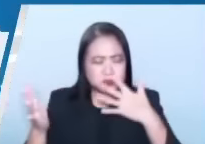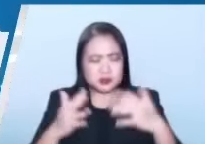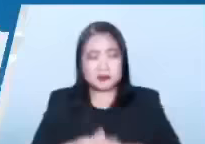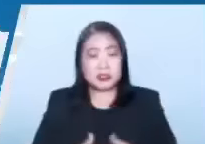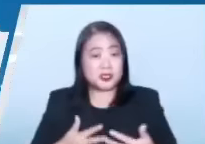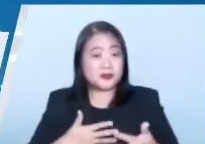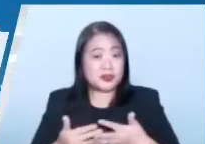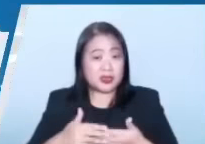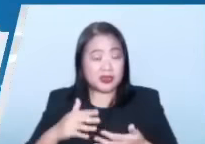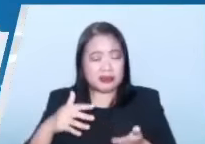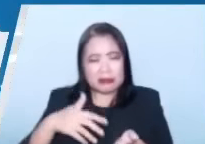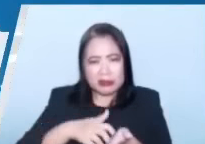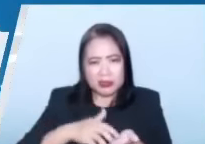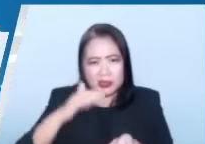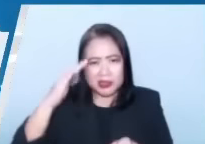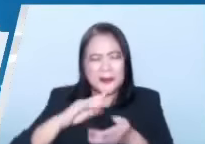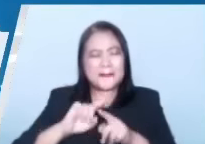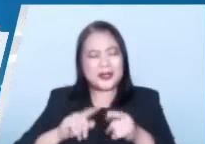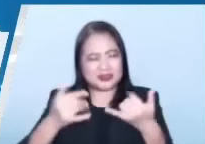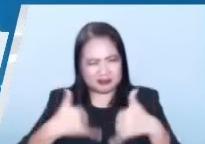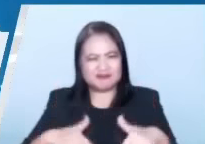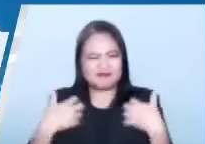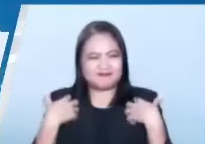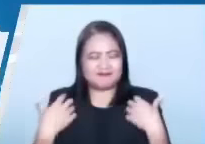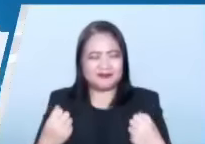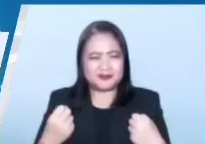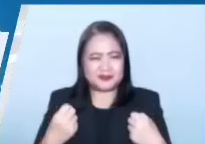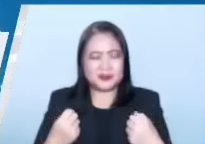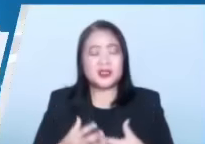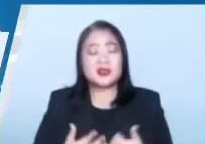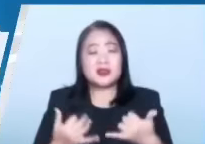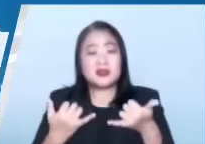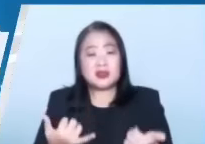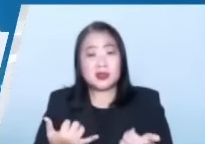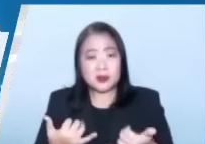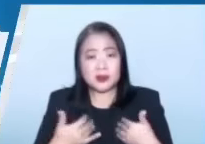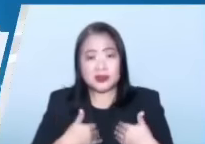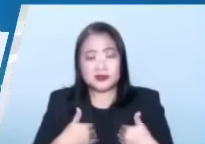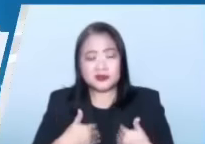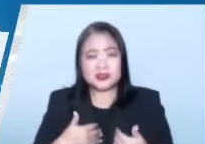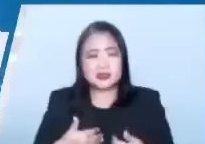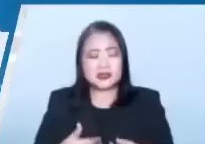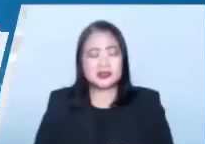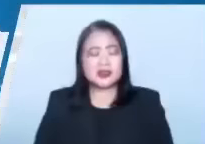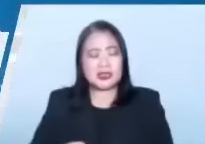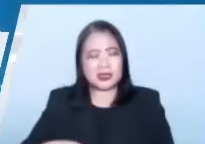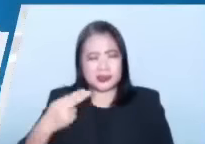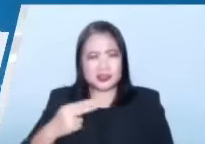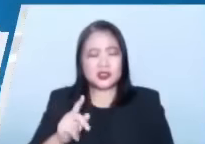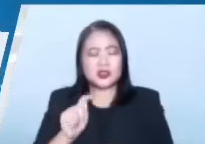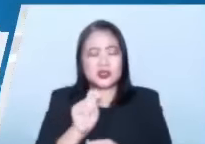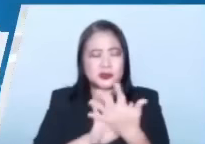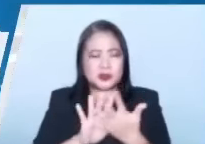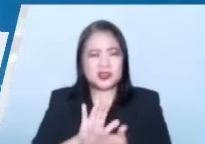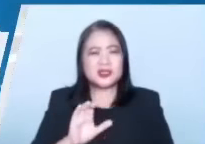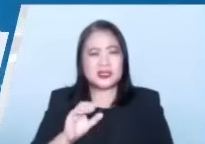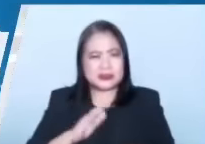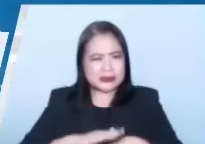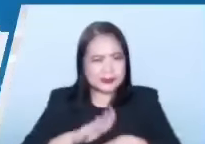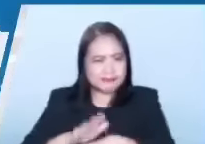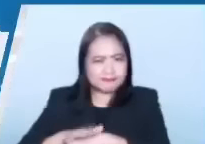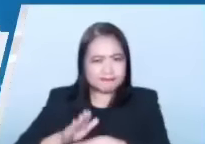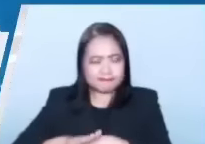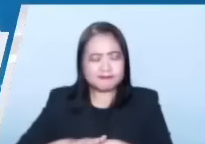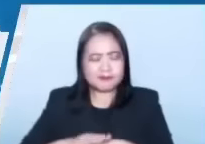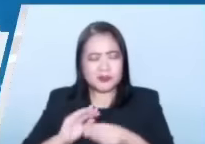ay relatively malakas pa rin po ito. Kaya sa kasalukuyan, may mga nakataas pa rin po tayong tropical cyclone wind signals. At number 4 pa